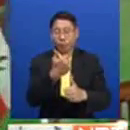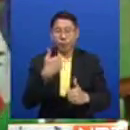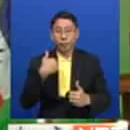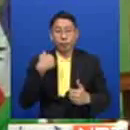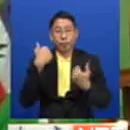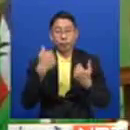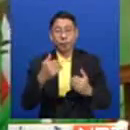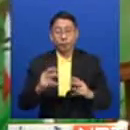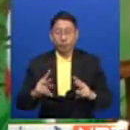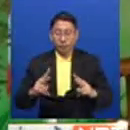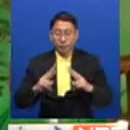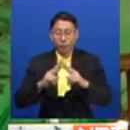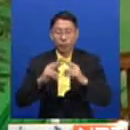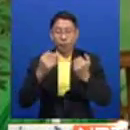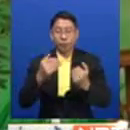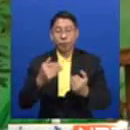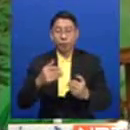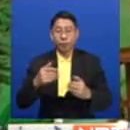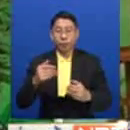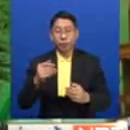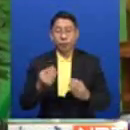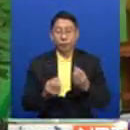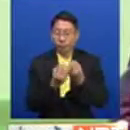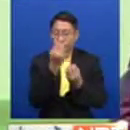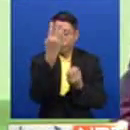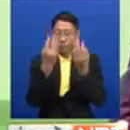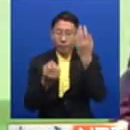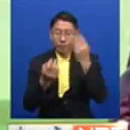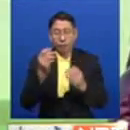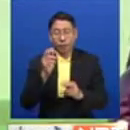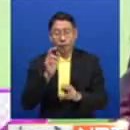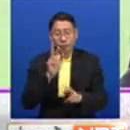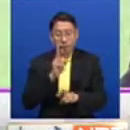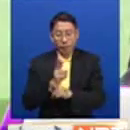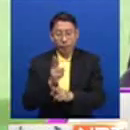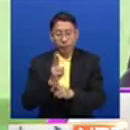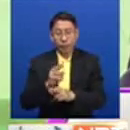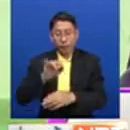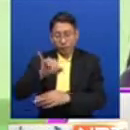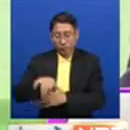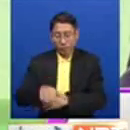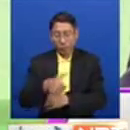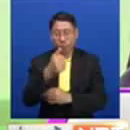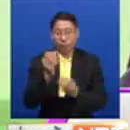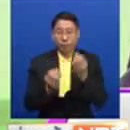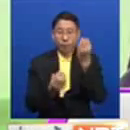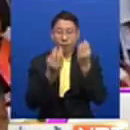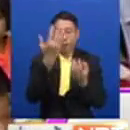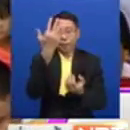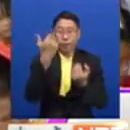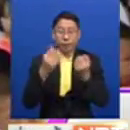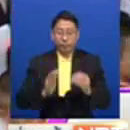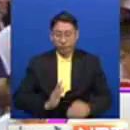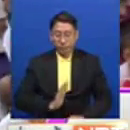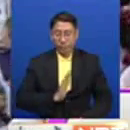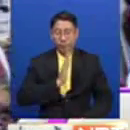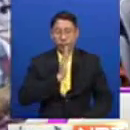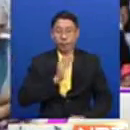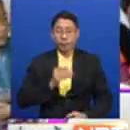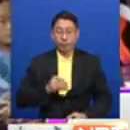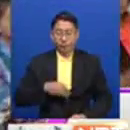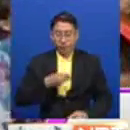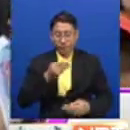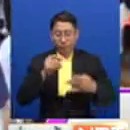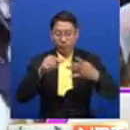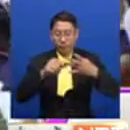านแห่งชาติสัตว์ป่าและพันธุ์พืชจัดโครงการสร้างจิตสำนึกรักษาฟื้นฟูป่าต้นน้ำเพื่อเฉลิมพระเกียรติสมเด็จพระเ